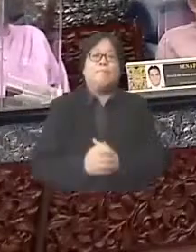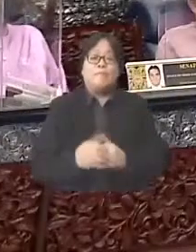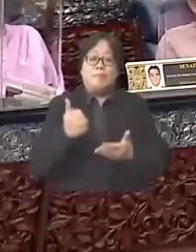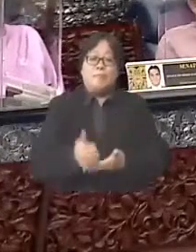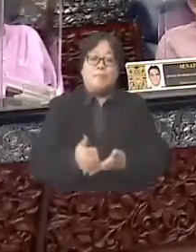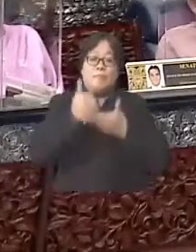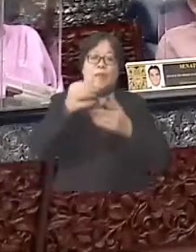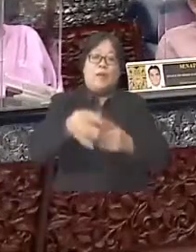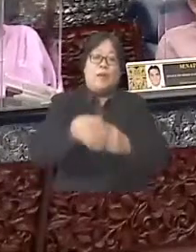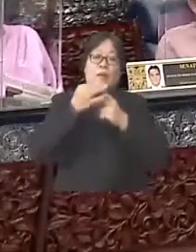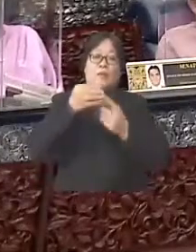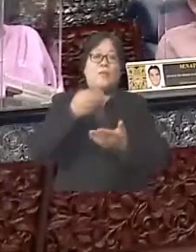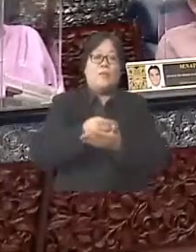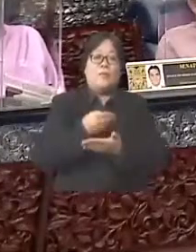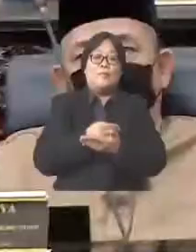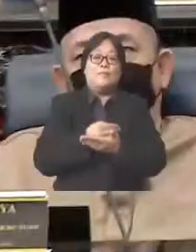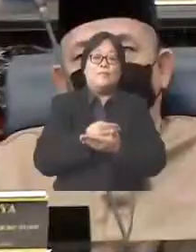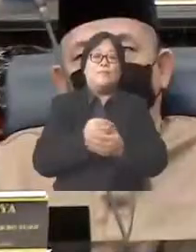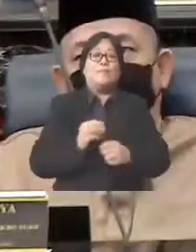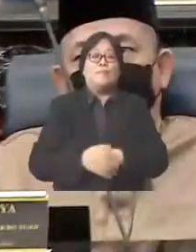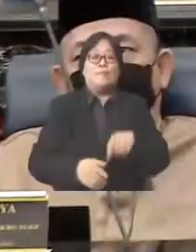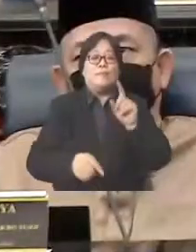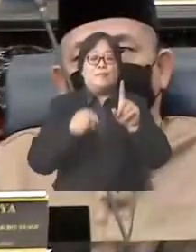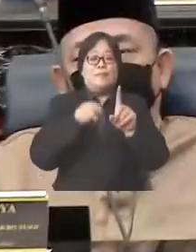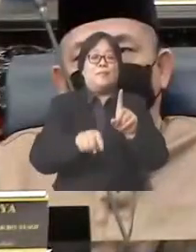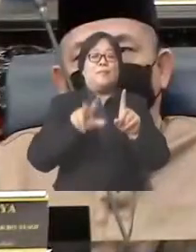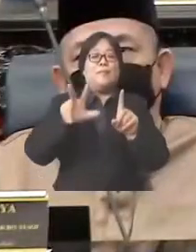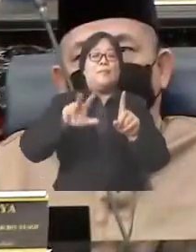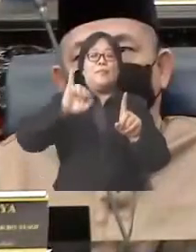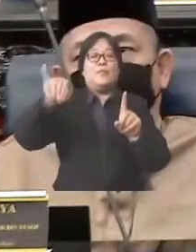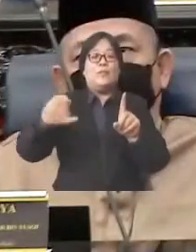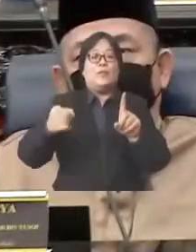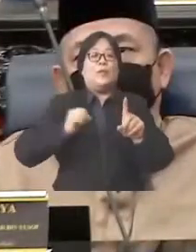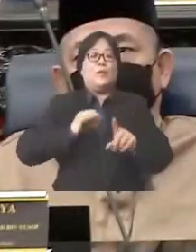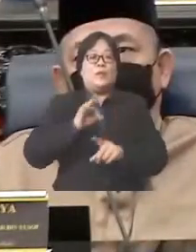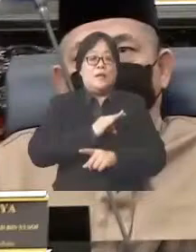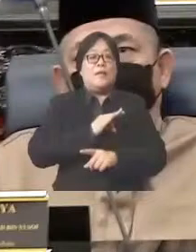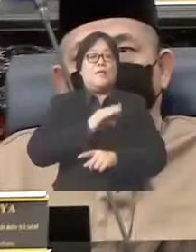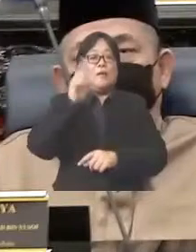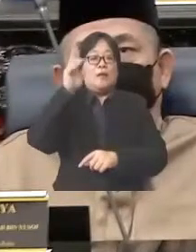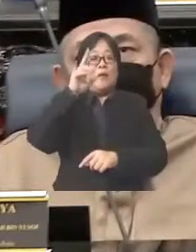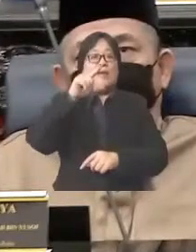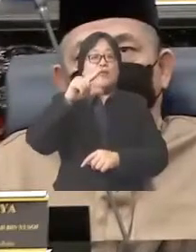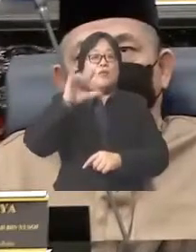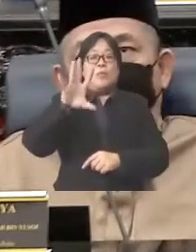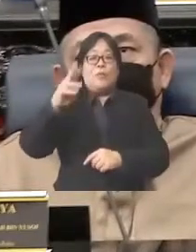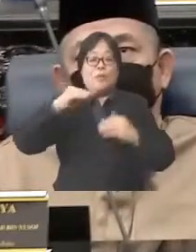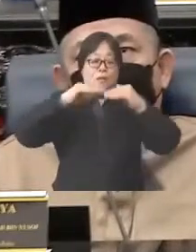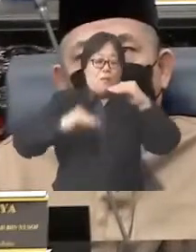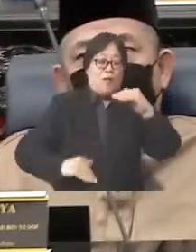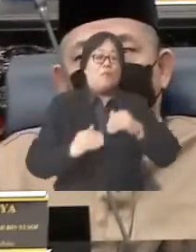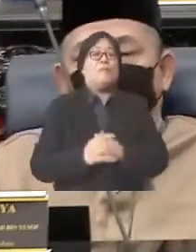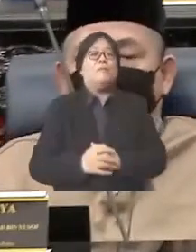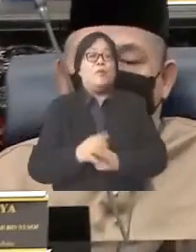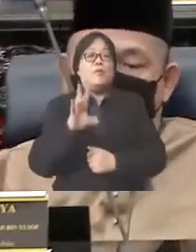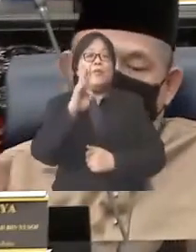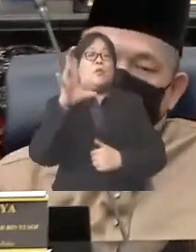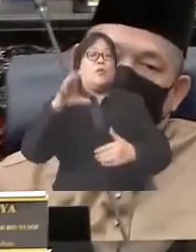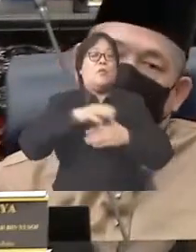bantuan khas keuangan kepada satu perempuan tiga juta penjawat awam great 56 dan kebawah sebanyak